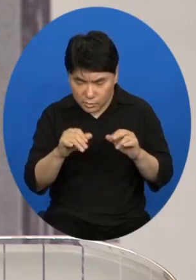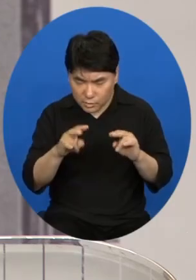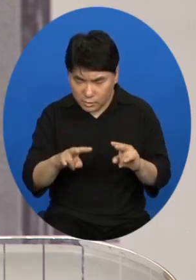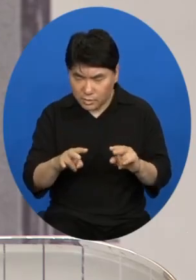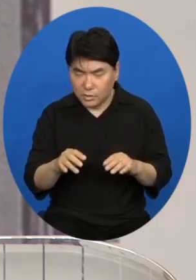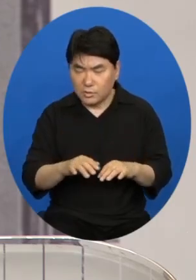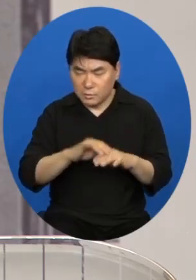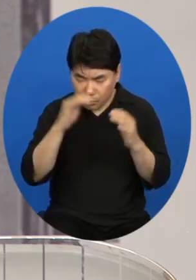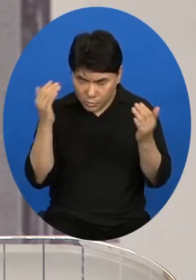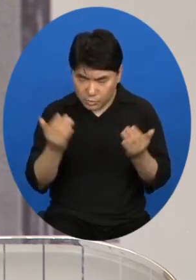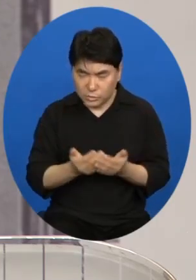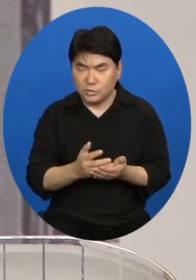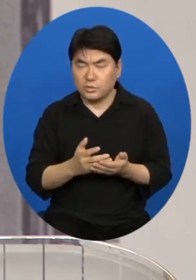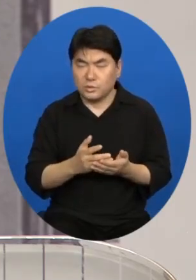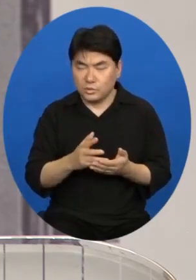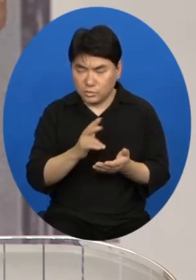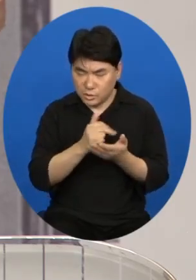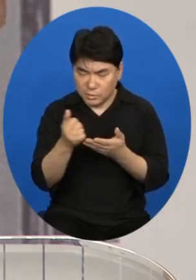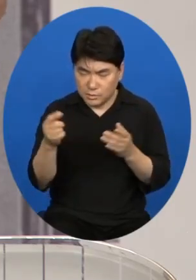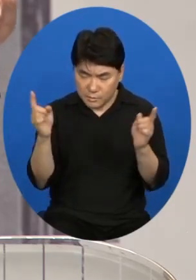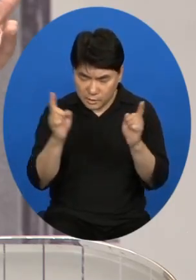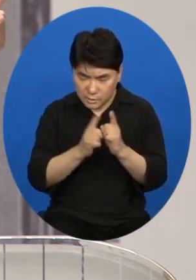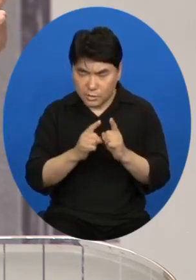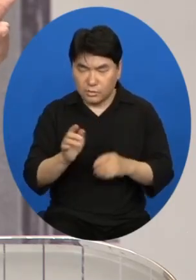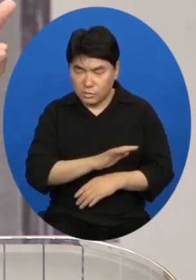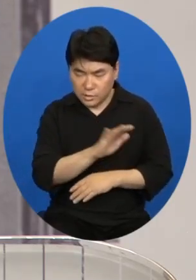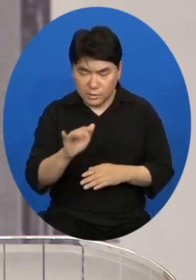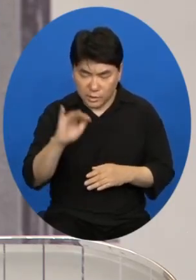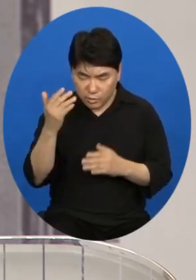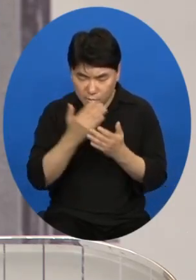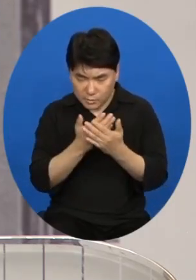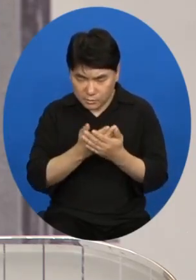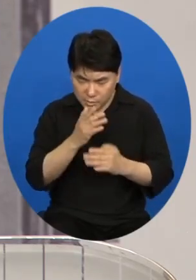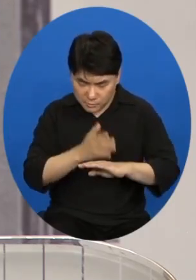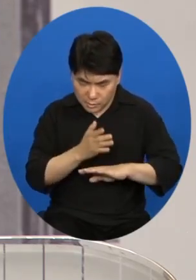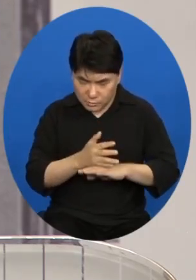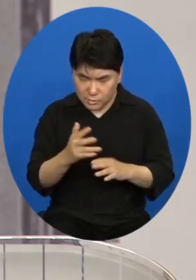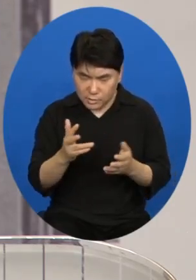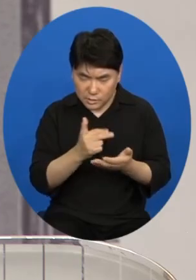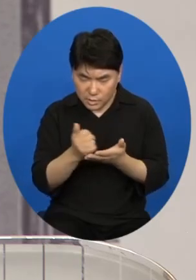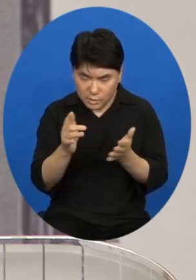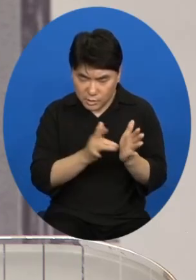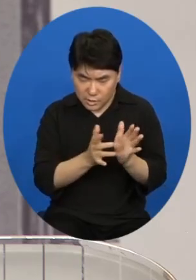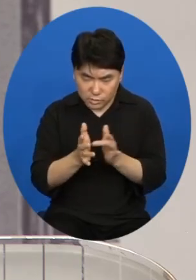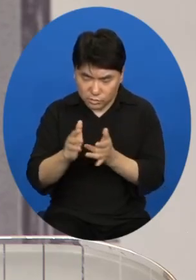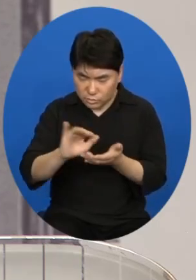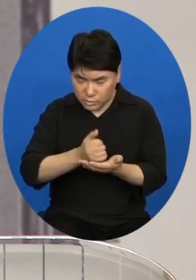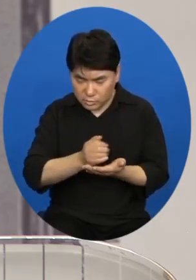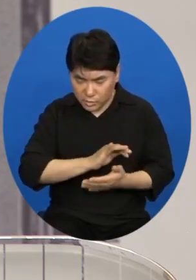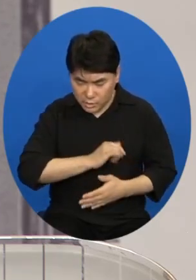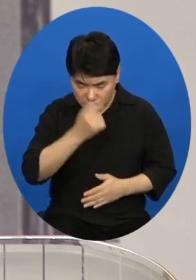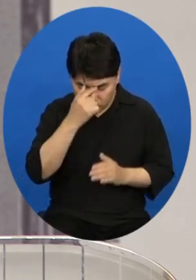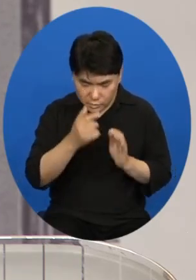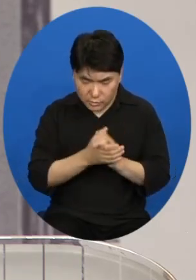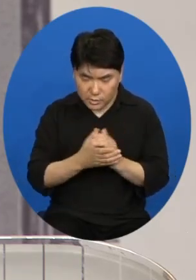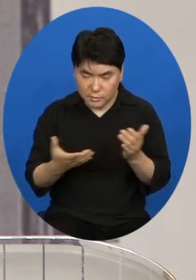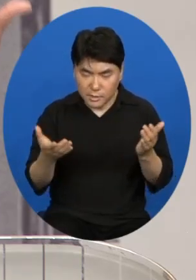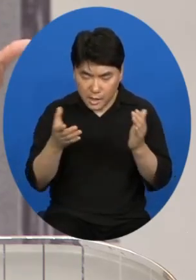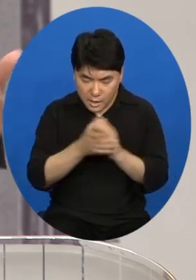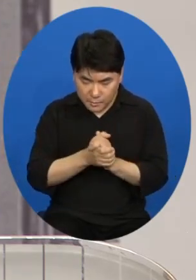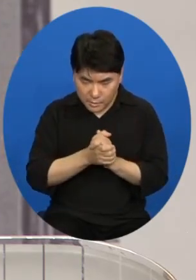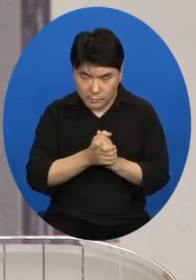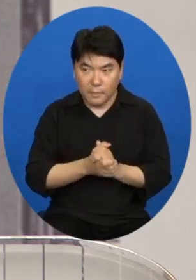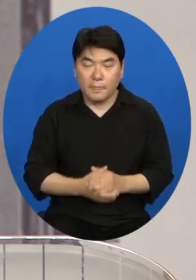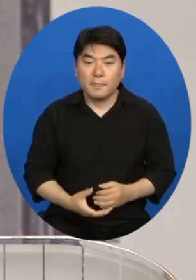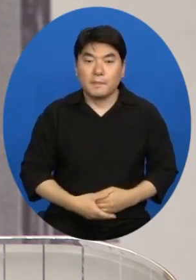없이 주님을 맞이하는 우리 모두가 되게 하여 주시옵소서. 감사함이 우리 구주 예수님의 이름으로 기도드립니다.